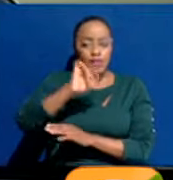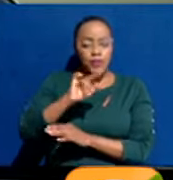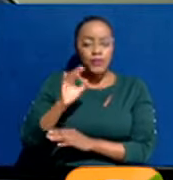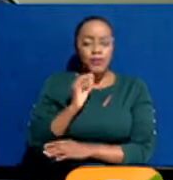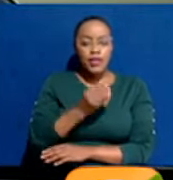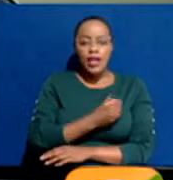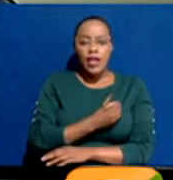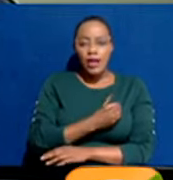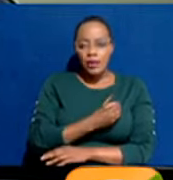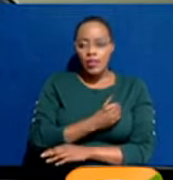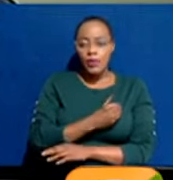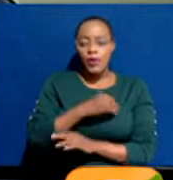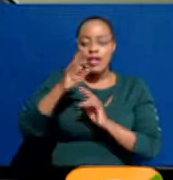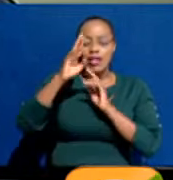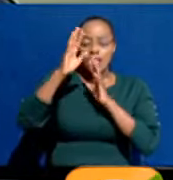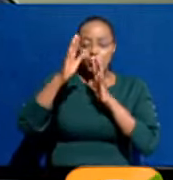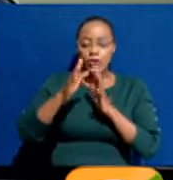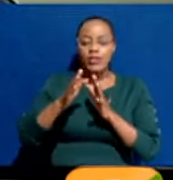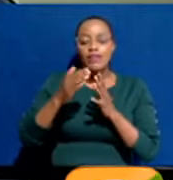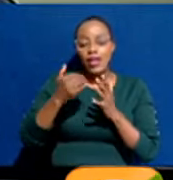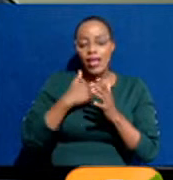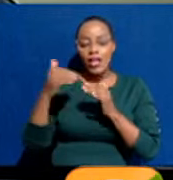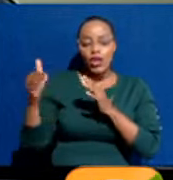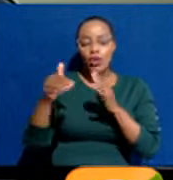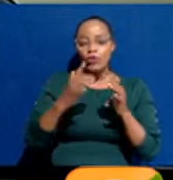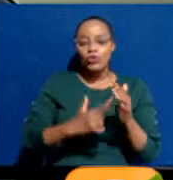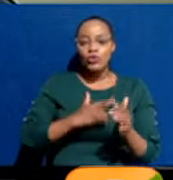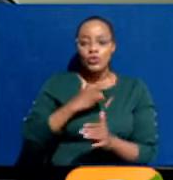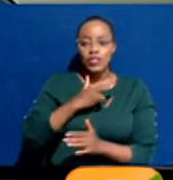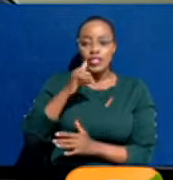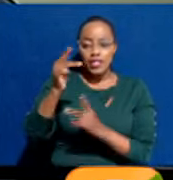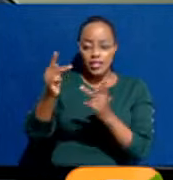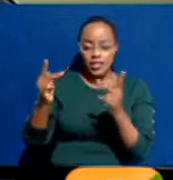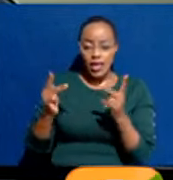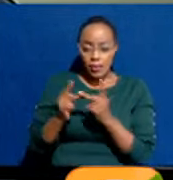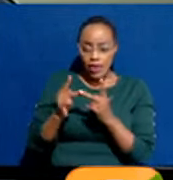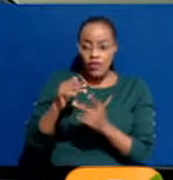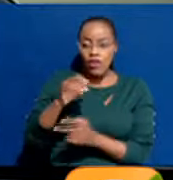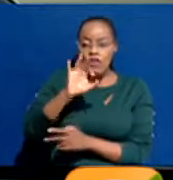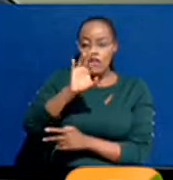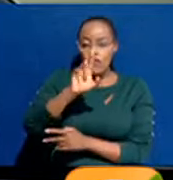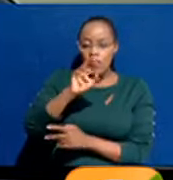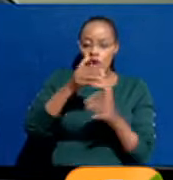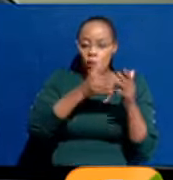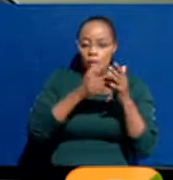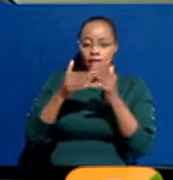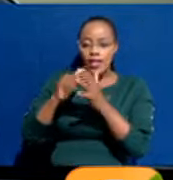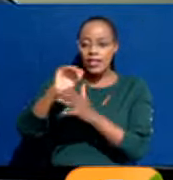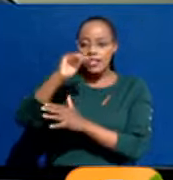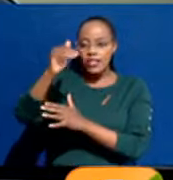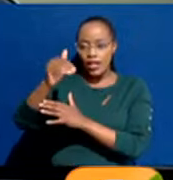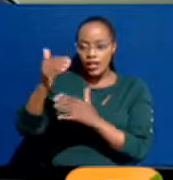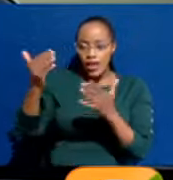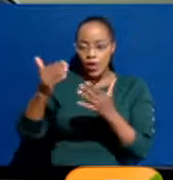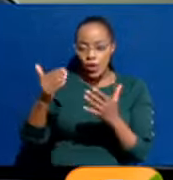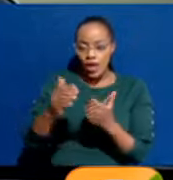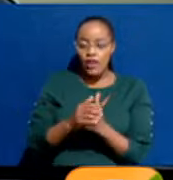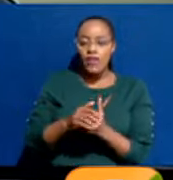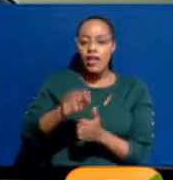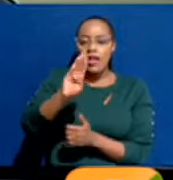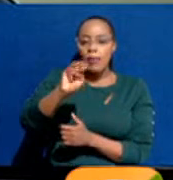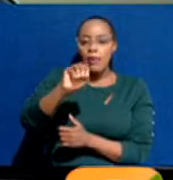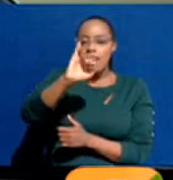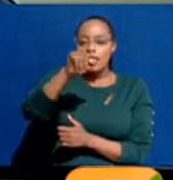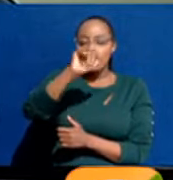wetu Francis Mtalaki alipata fursa ya kutembelea makavazi ya Forbidden City katikati mwa jiji kuu la Uchina Beijing